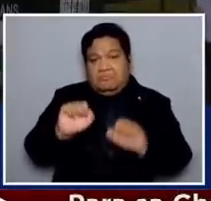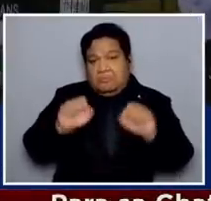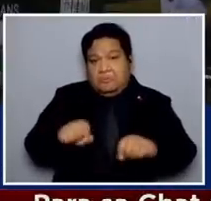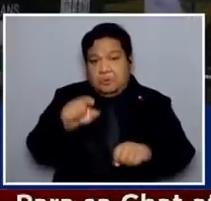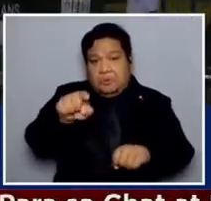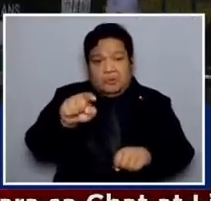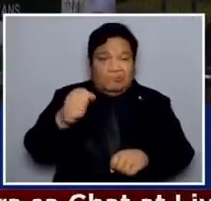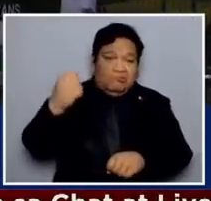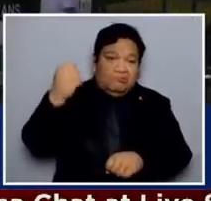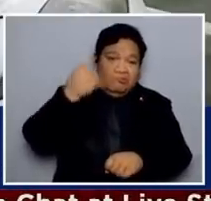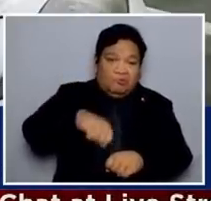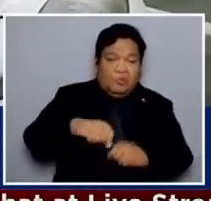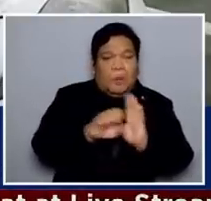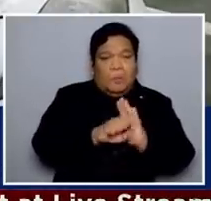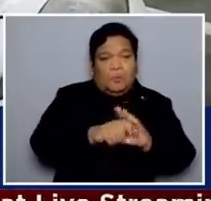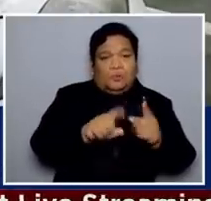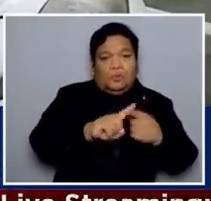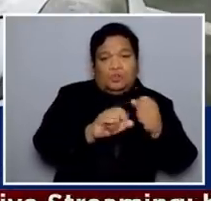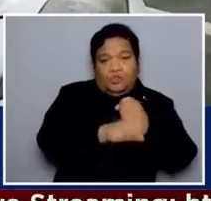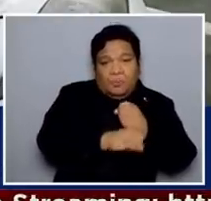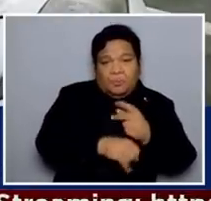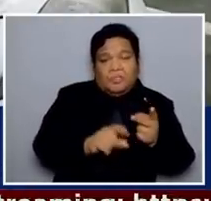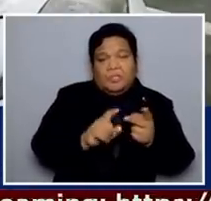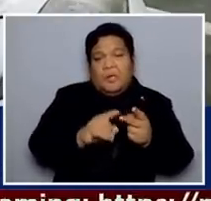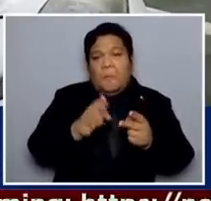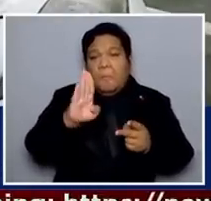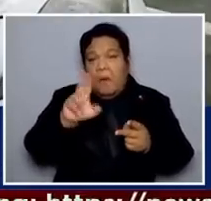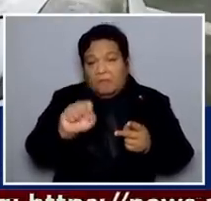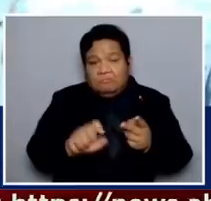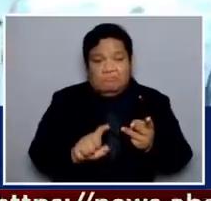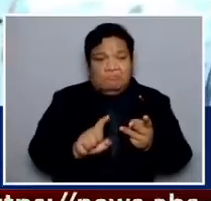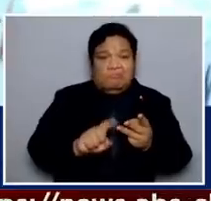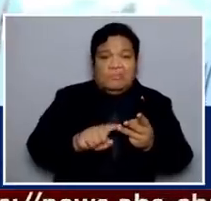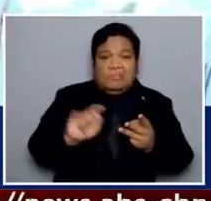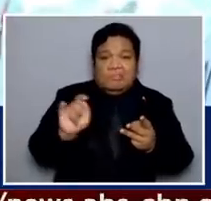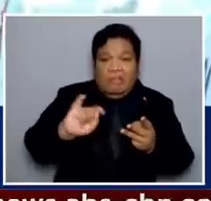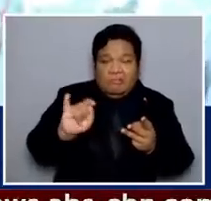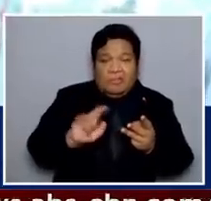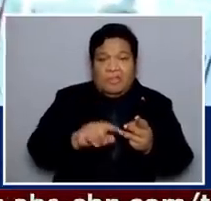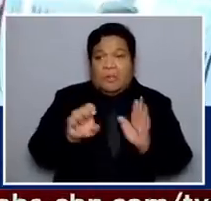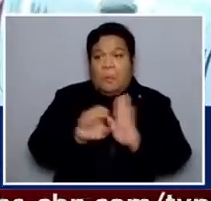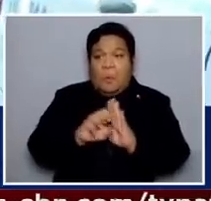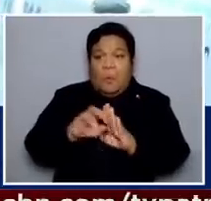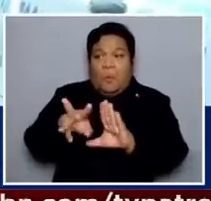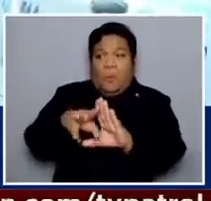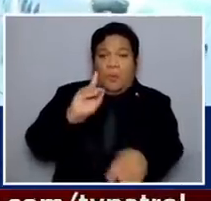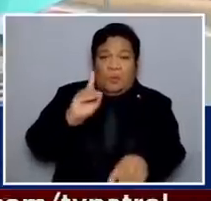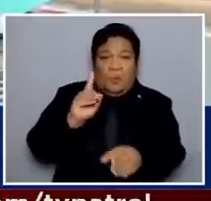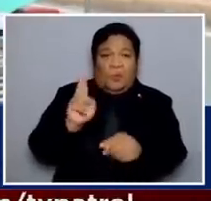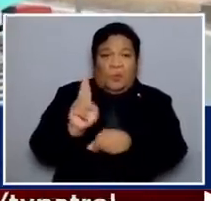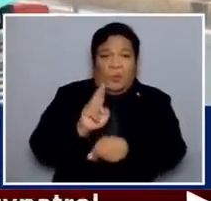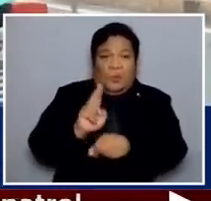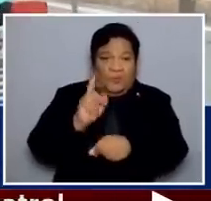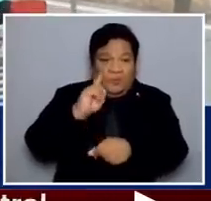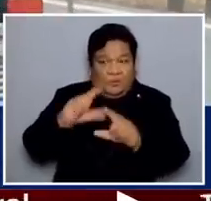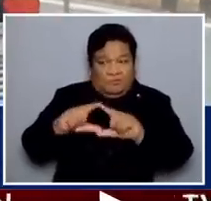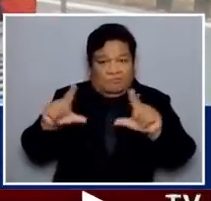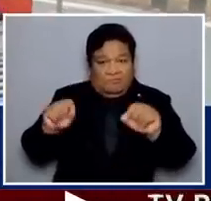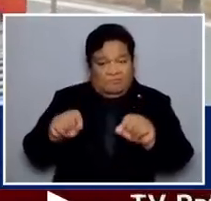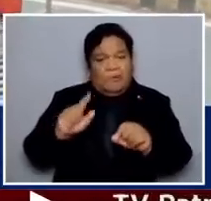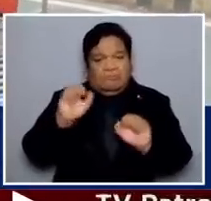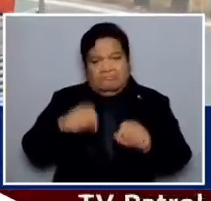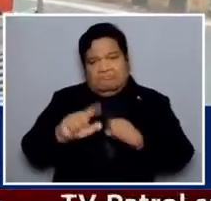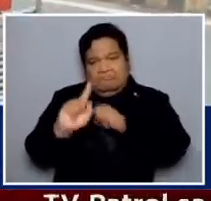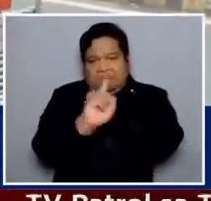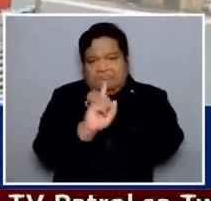jeepney, bus, TNVS at taxi na mag-withdraw ng pera gamit ang mga fuel cards. Alvin El